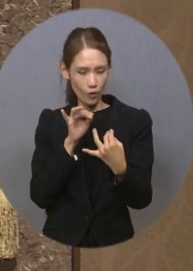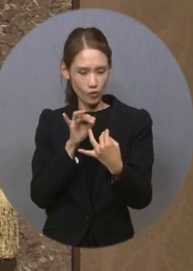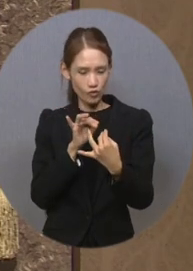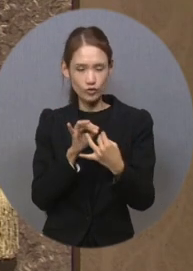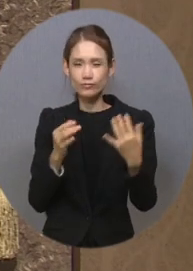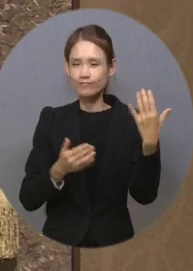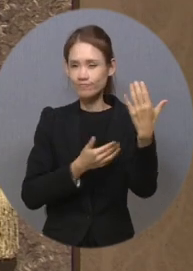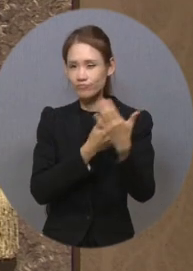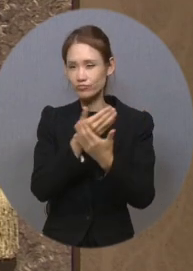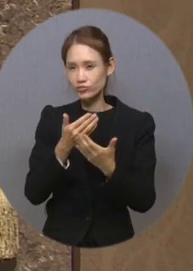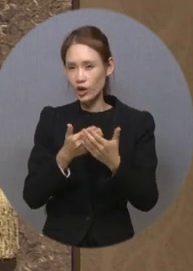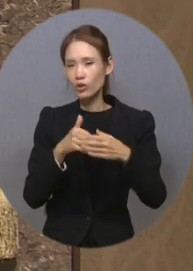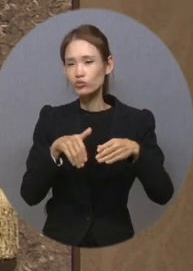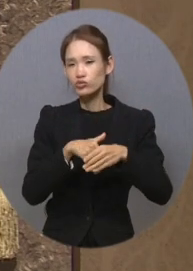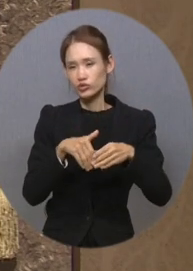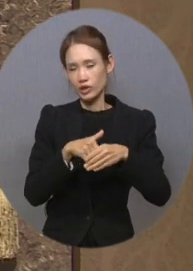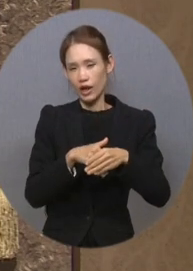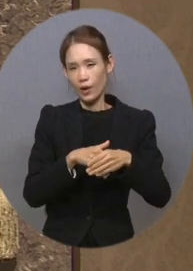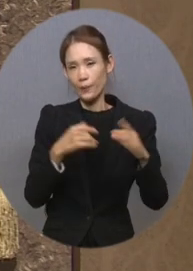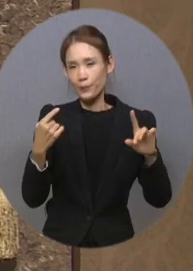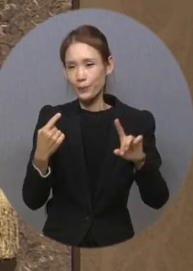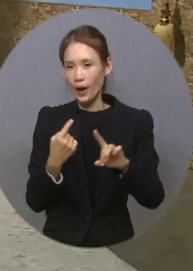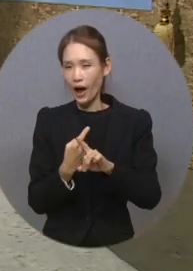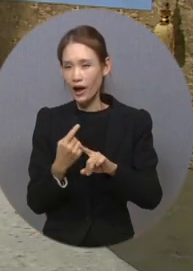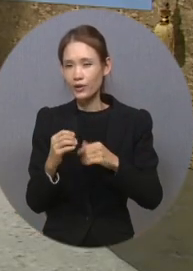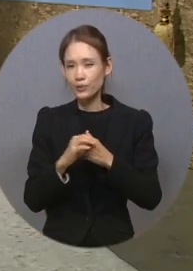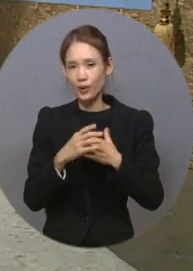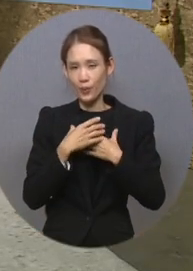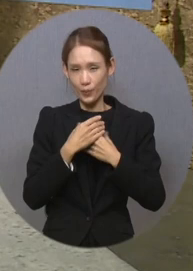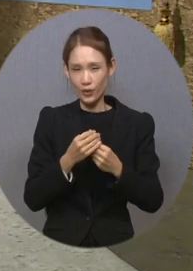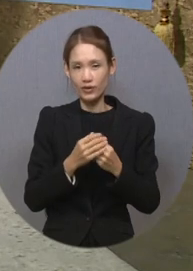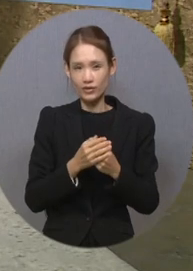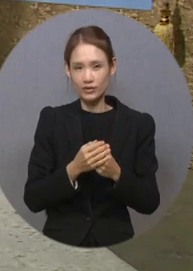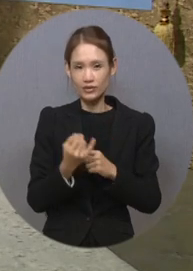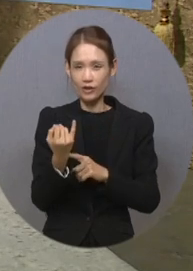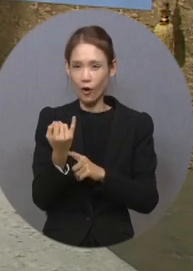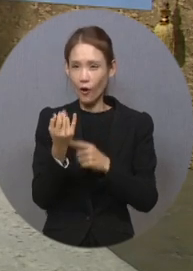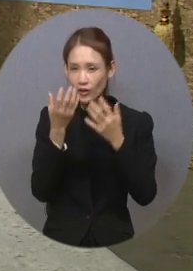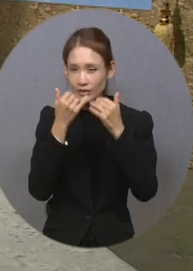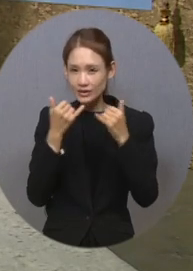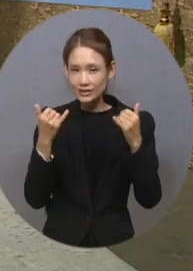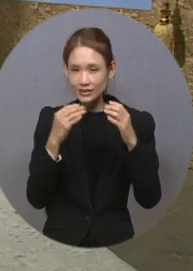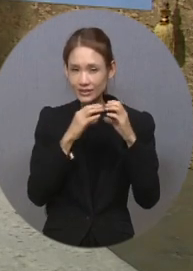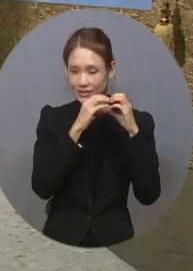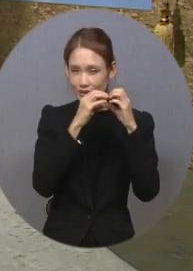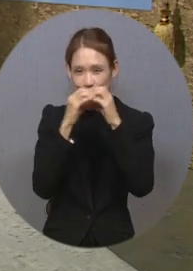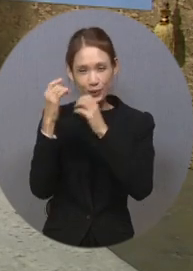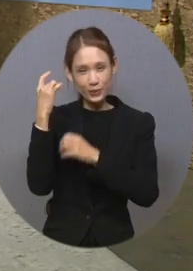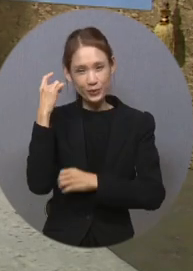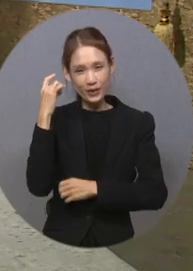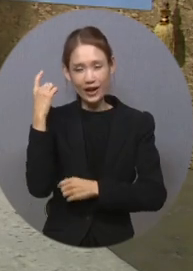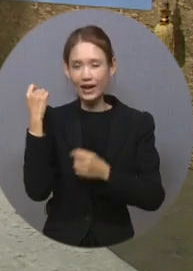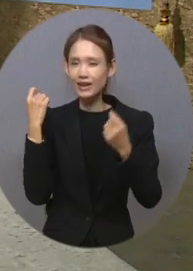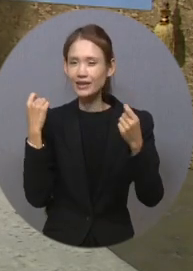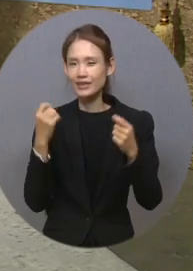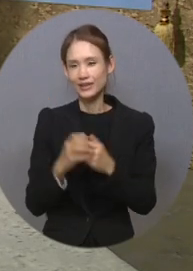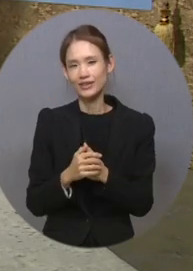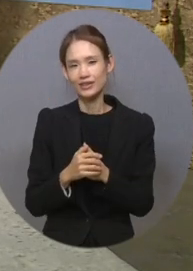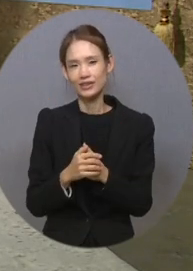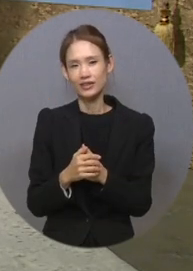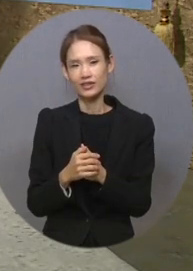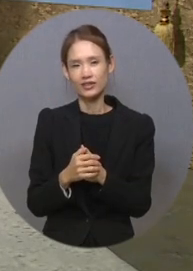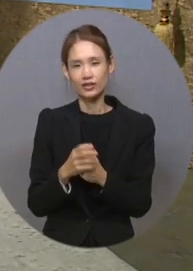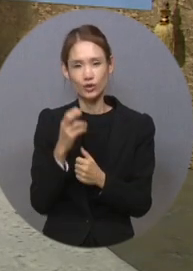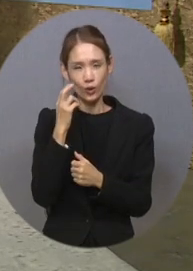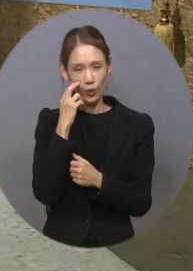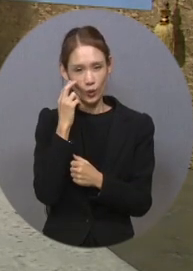공유하는 문화가 되면은 편하거든요. 그래서 여성 시청자분들의 눈에서 하트가 뿅뿅 나오는 소리가 들리네요. 그런 걸 좀 하자. 그래서 제가 농담